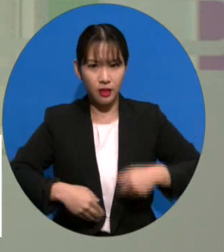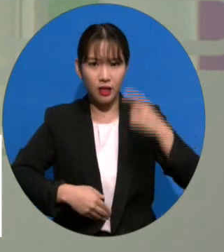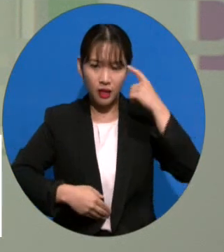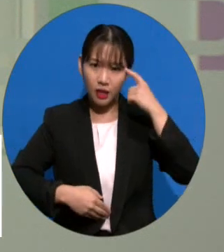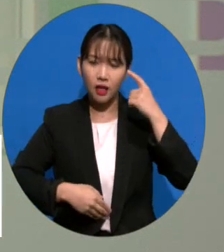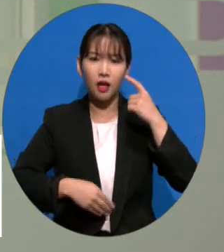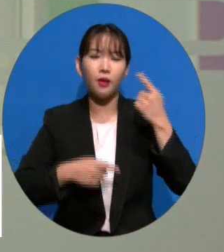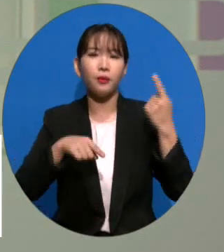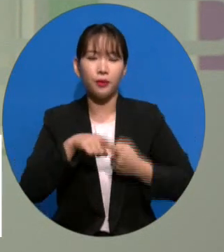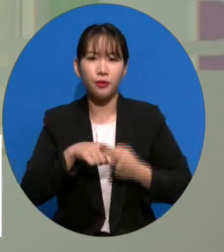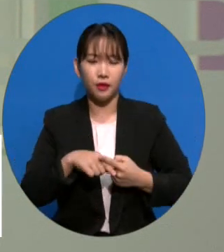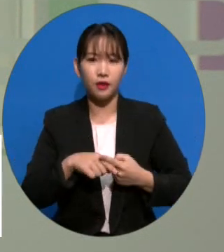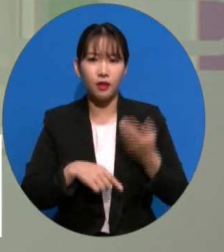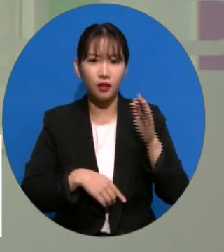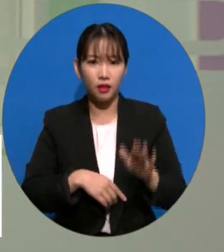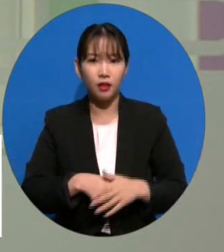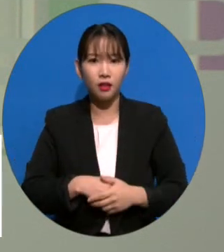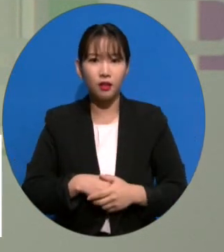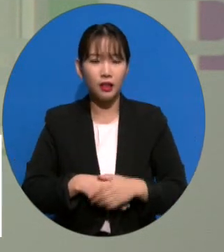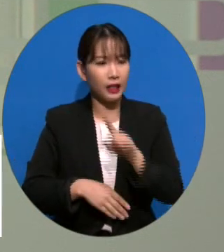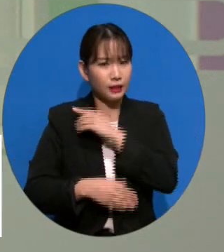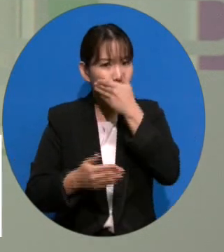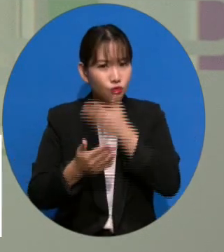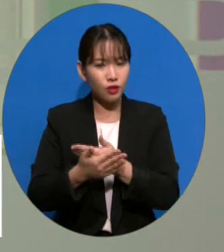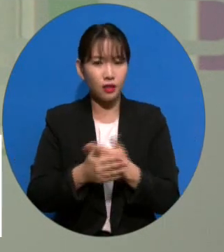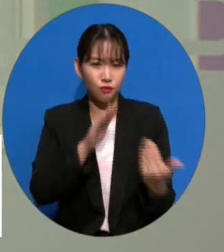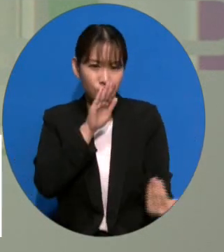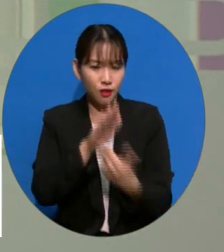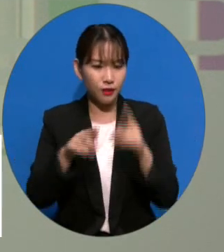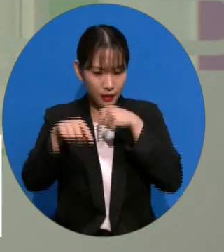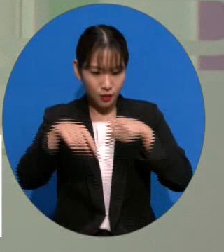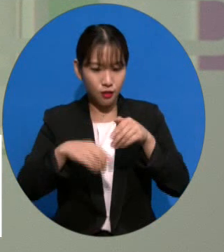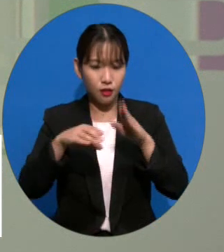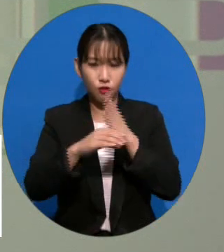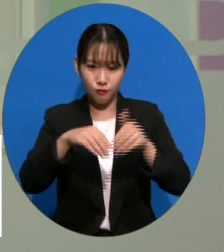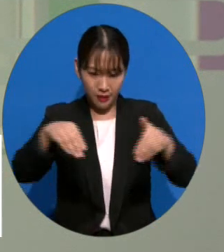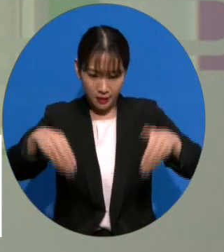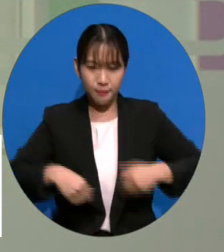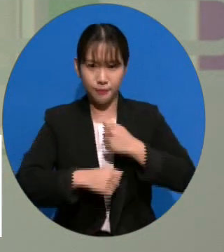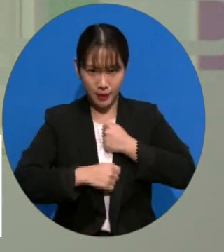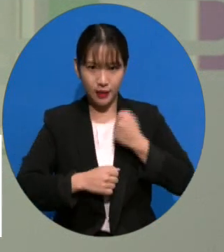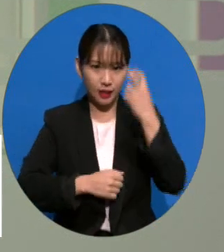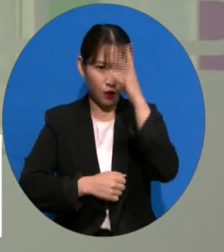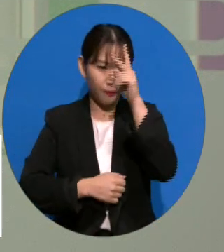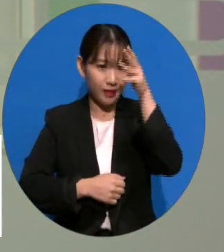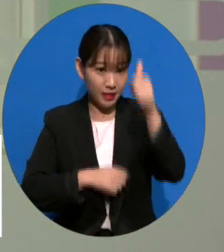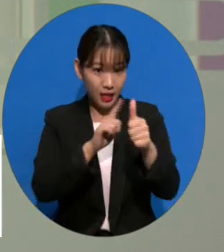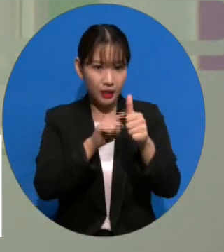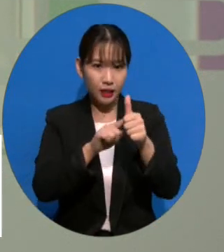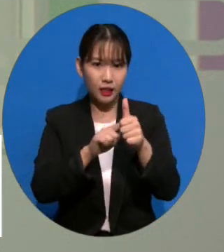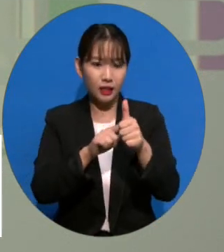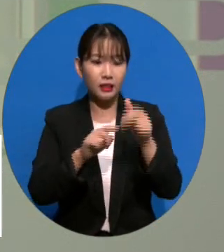같은 것인데 그것도 아주 최고로 정치 중립을 지켜야 될 검찰총장이라는 사람이 그